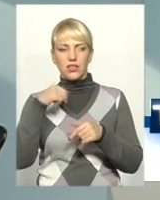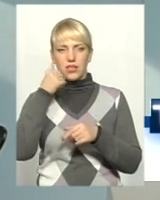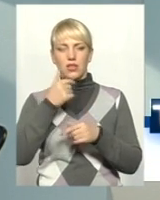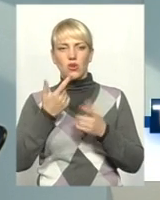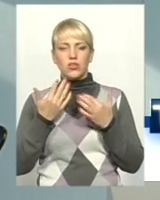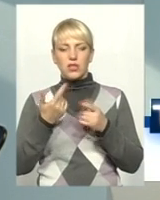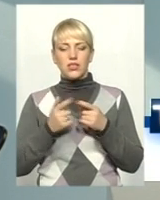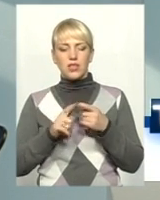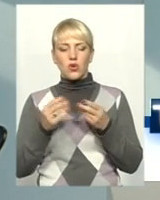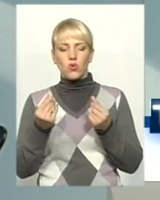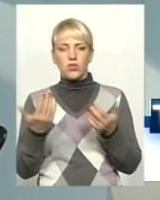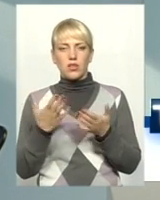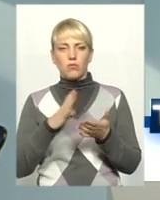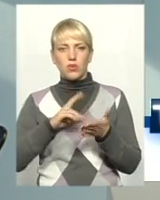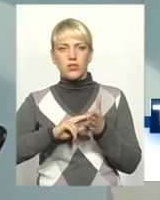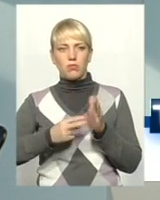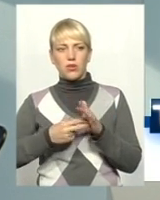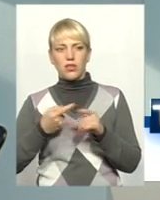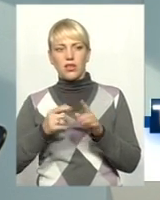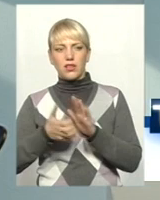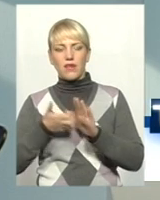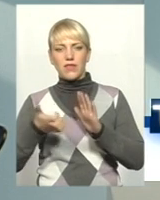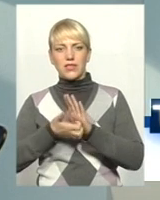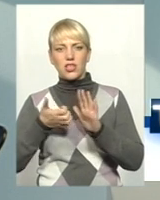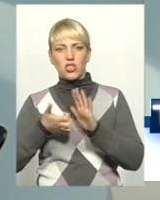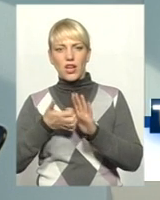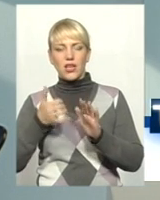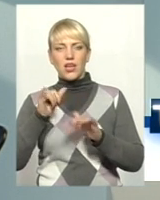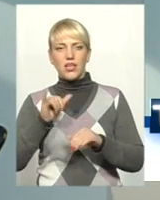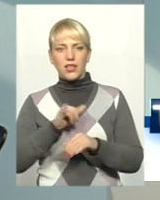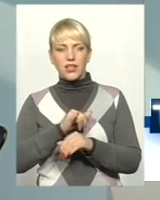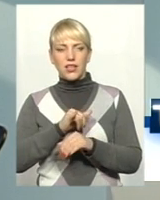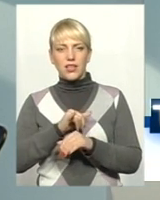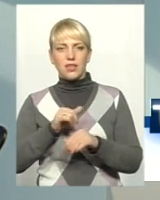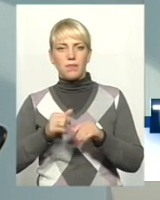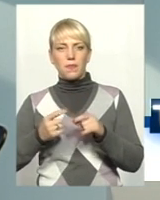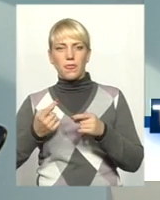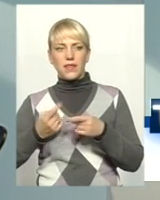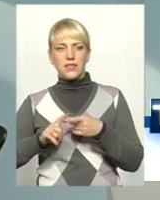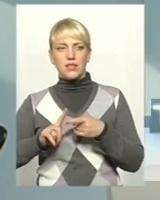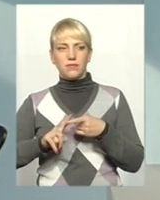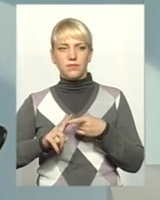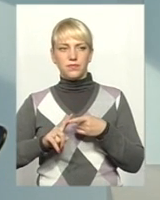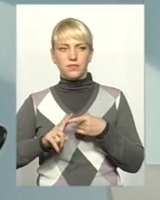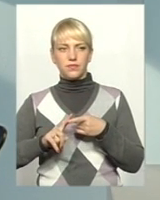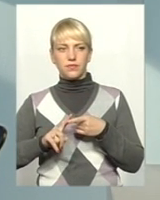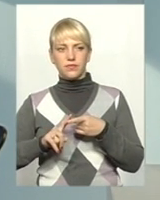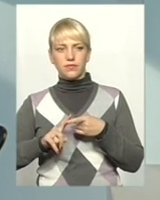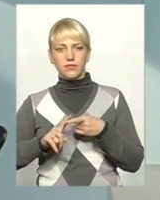цих коштів, які були заплановані, їх не вистачає. І це